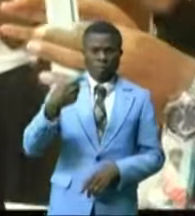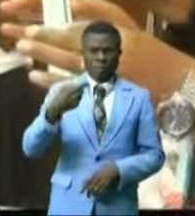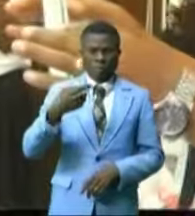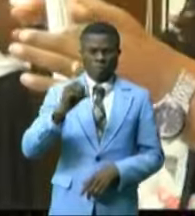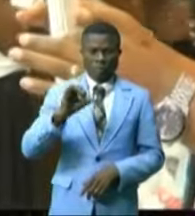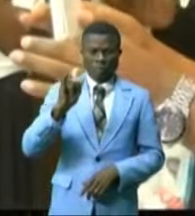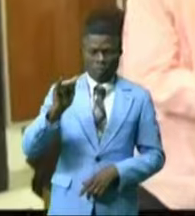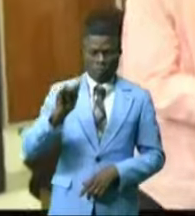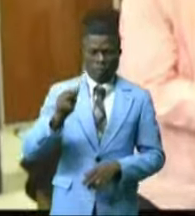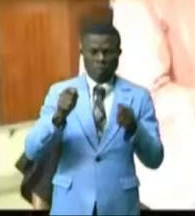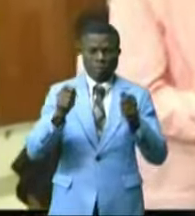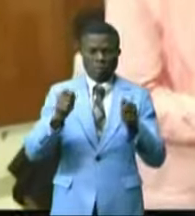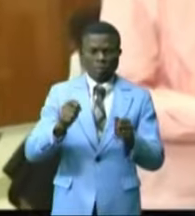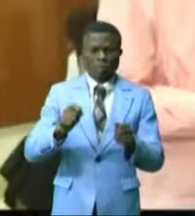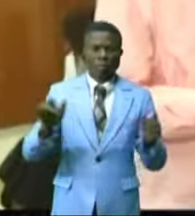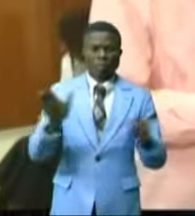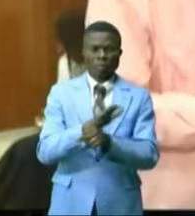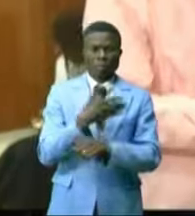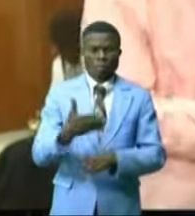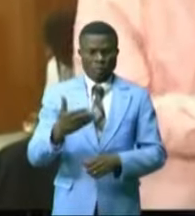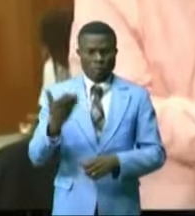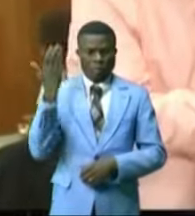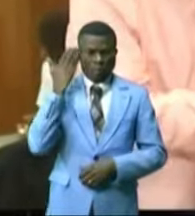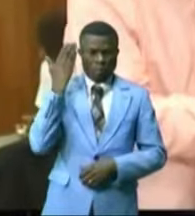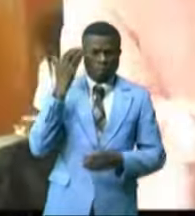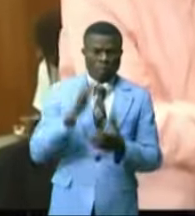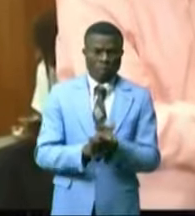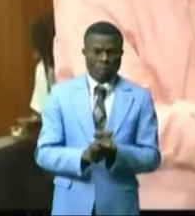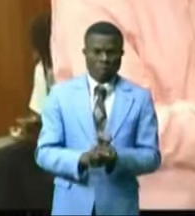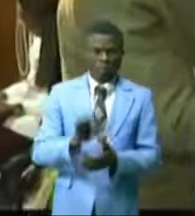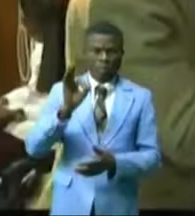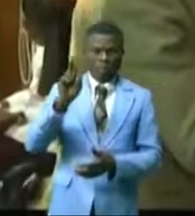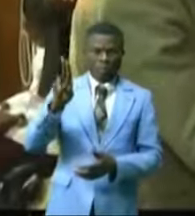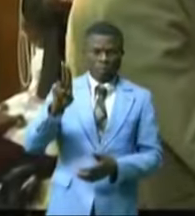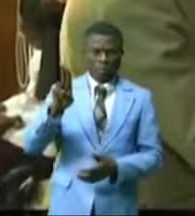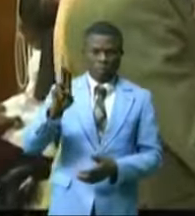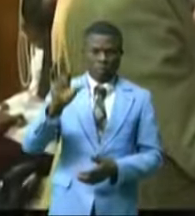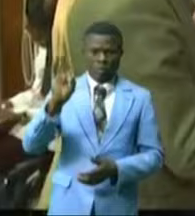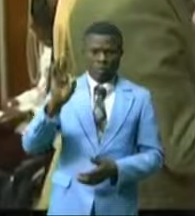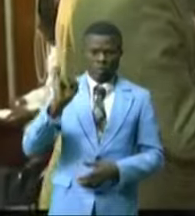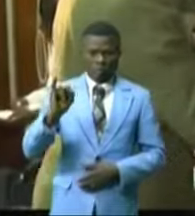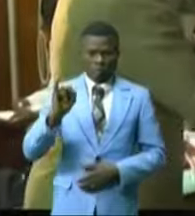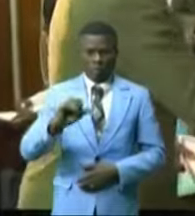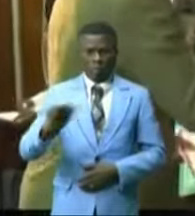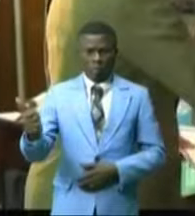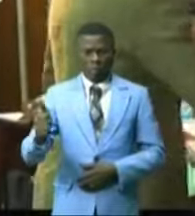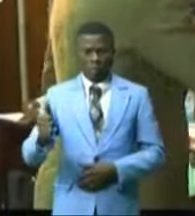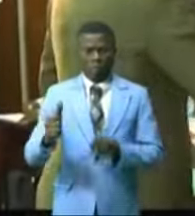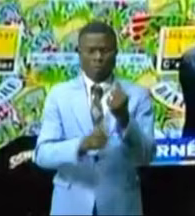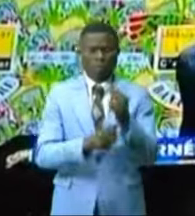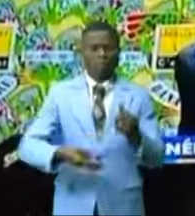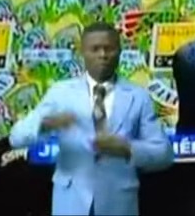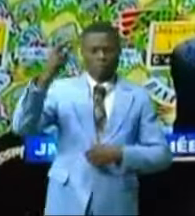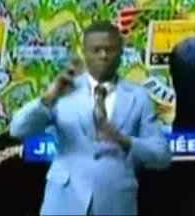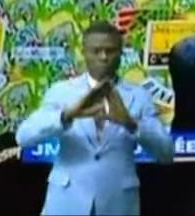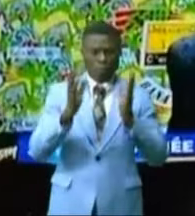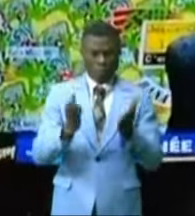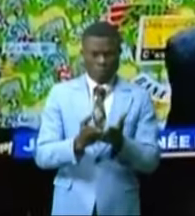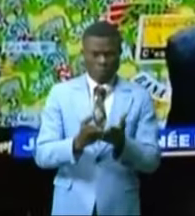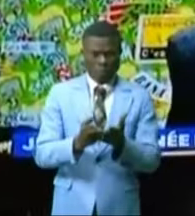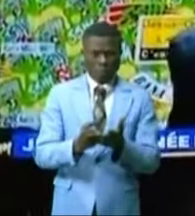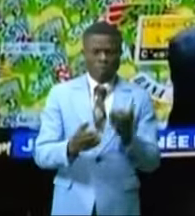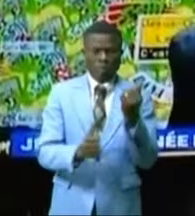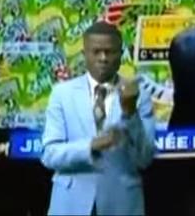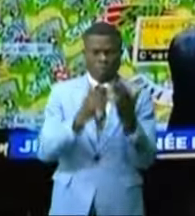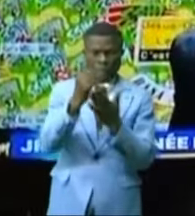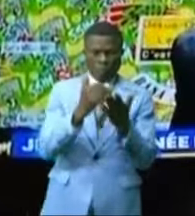La Prospérité, Baudouin Kamanda Okamanda des RFI et d'autres. Le plus emblématique de tous, c'est Georges